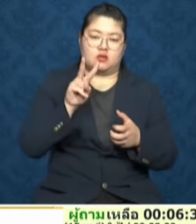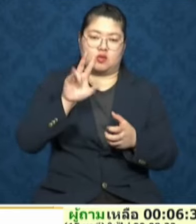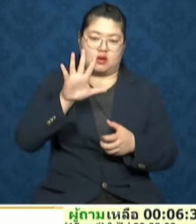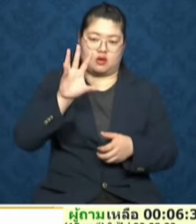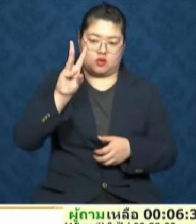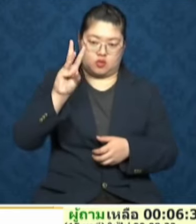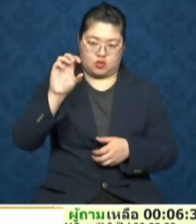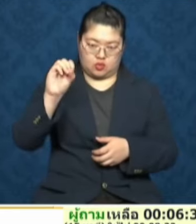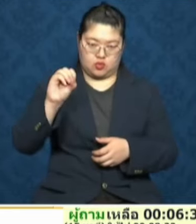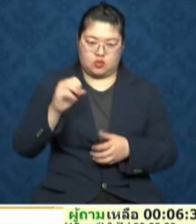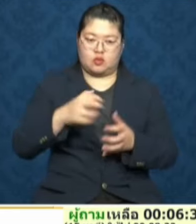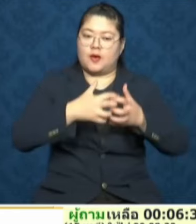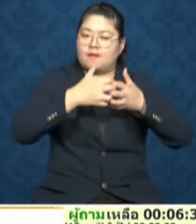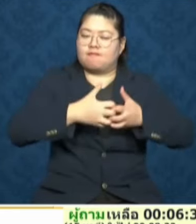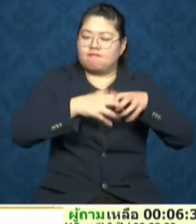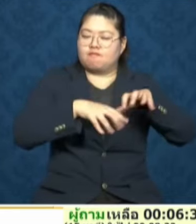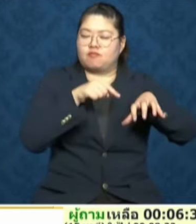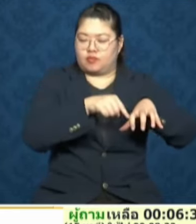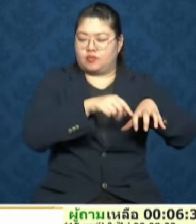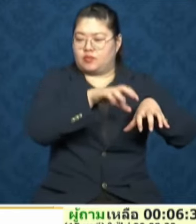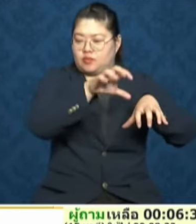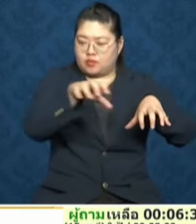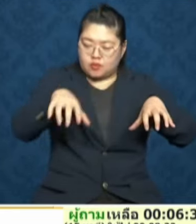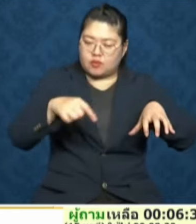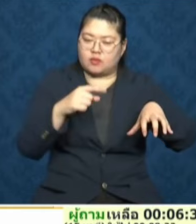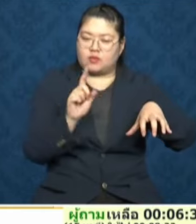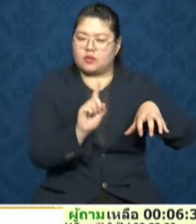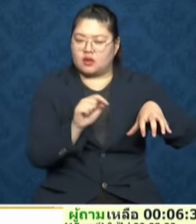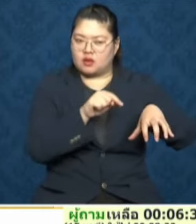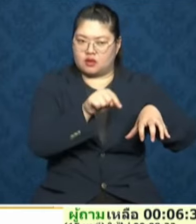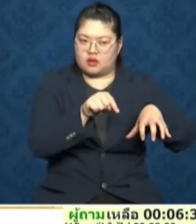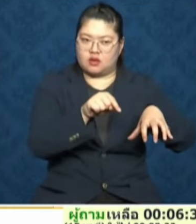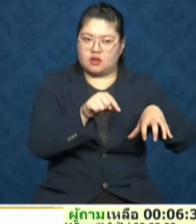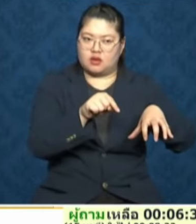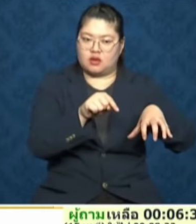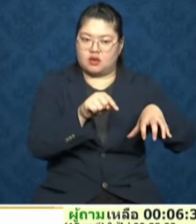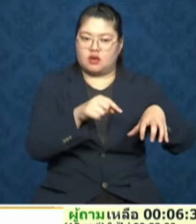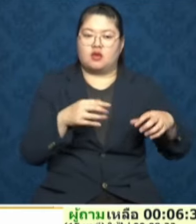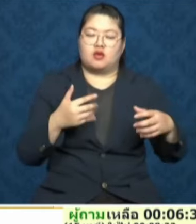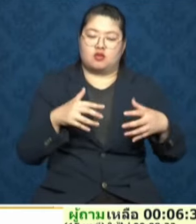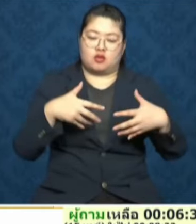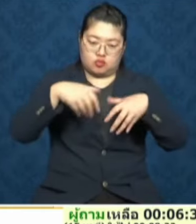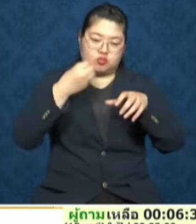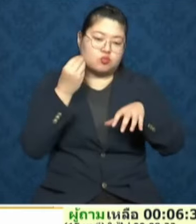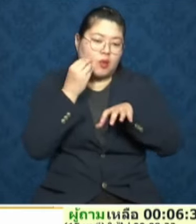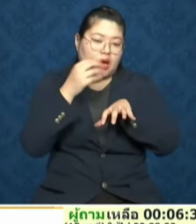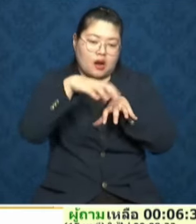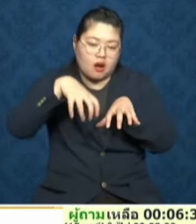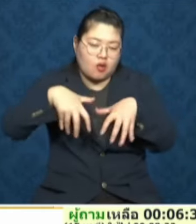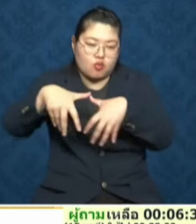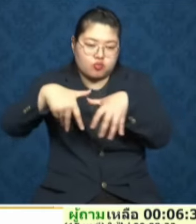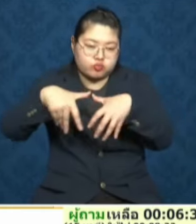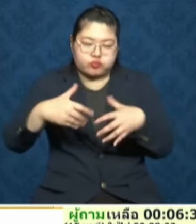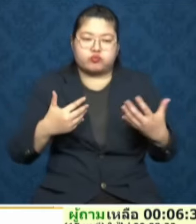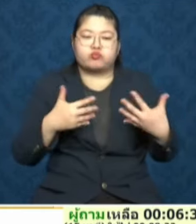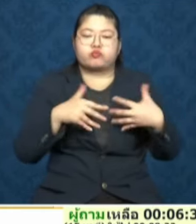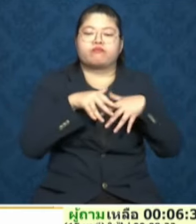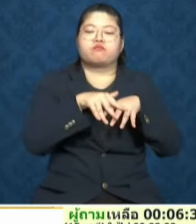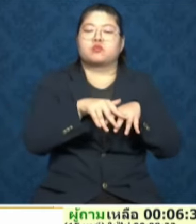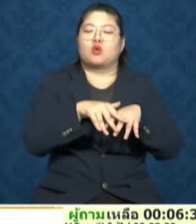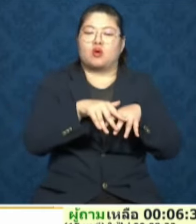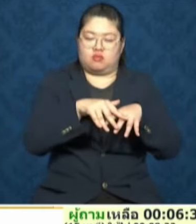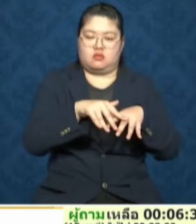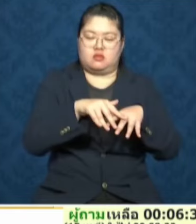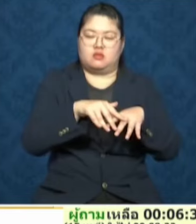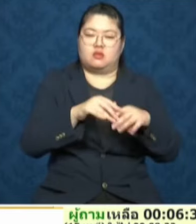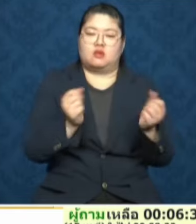ะว่าเหมองไดก็ตามสถามกรอบกันไดก็ตามต้องอยู่คู่ชุชนให้ได้แล้วการที่จะได้หนึ่งเหมืองนอกจ